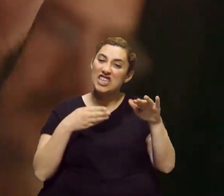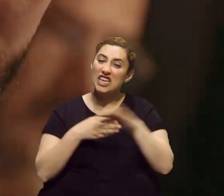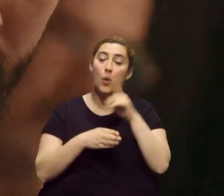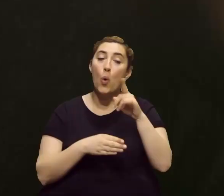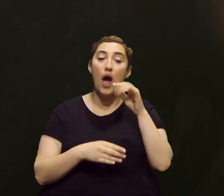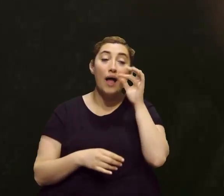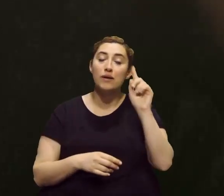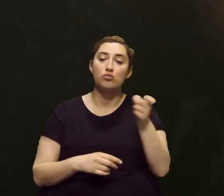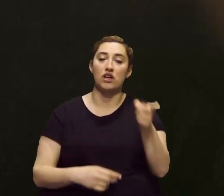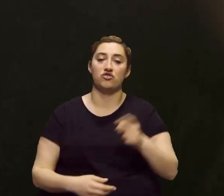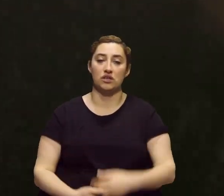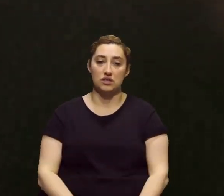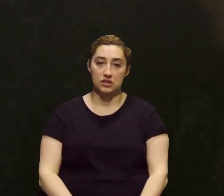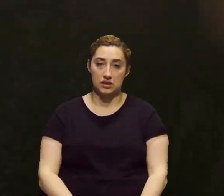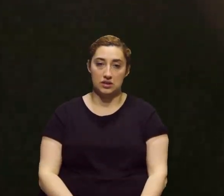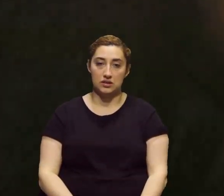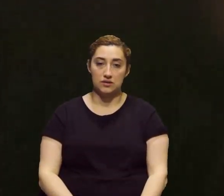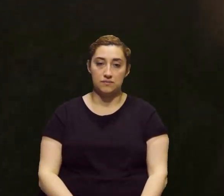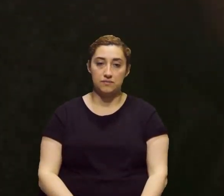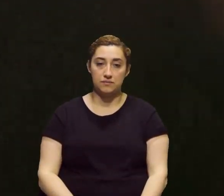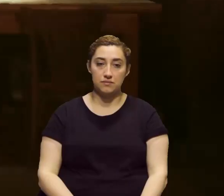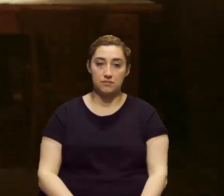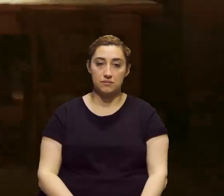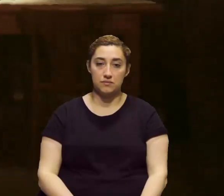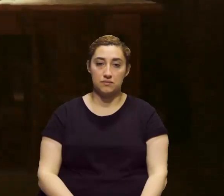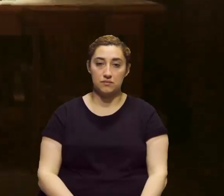mirini bulacaksın. Ali başıyla onayladı.